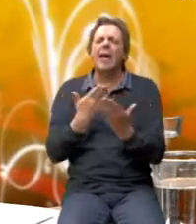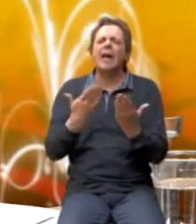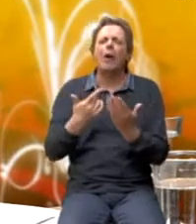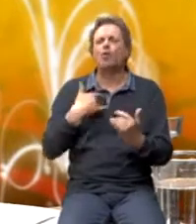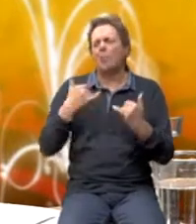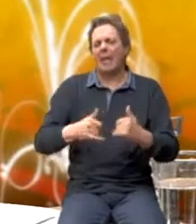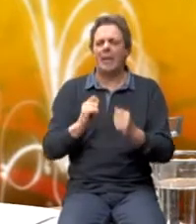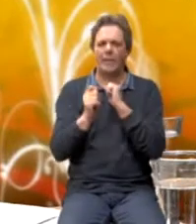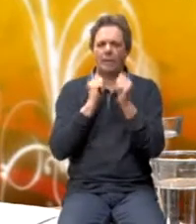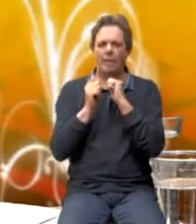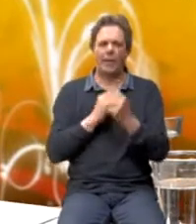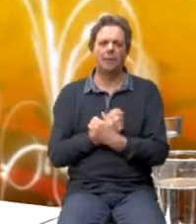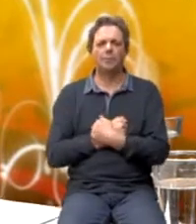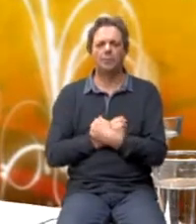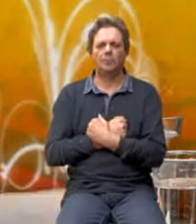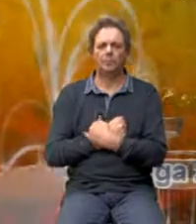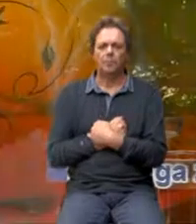danas razgovarati.